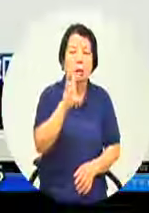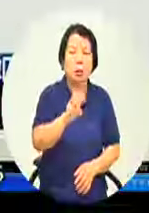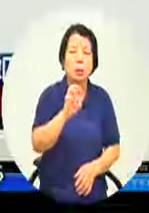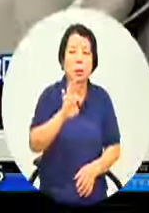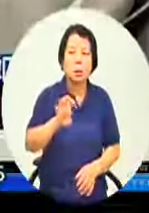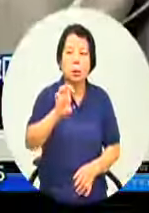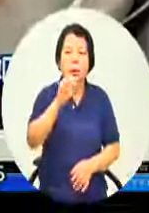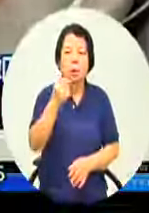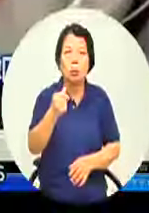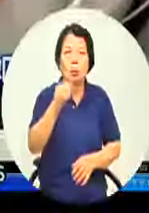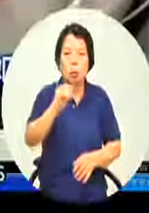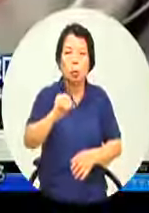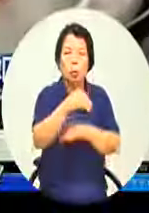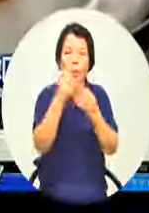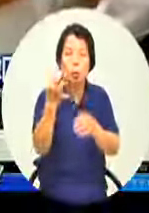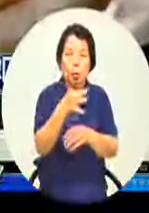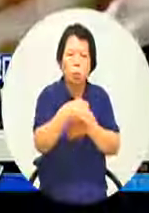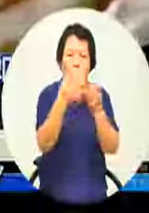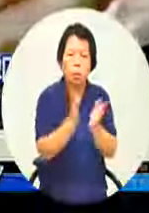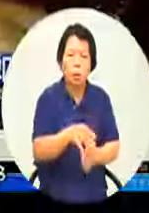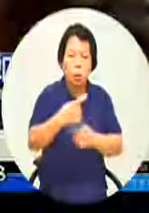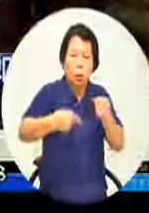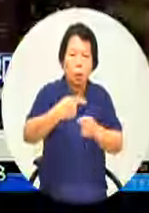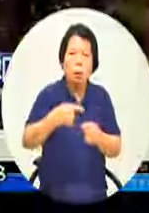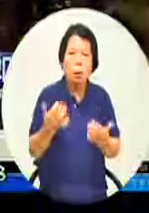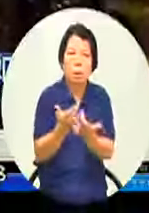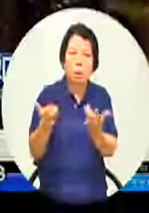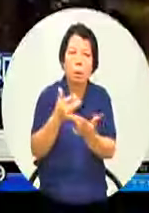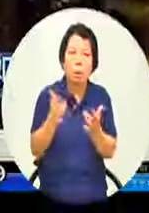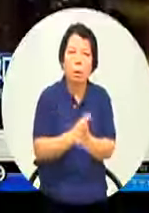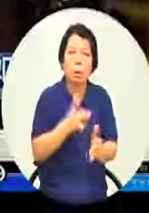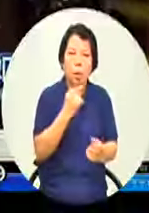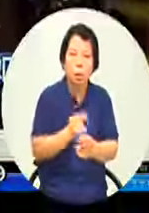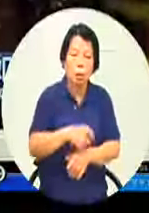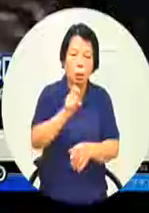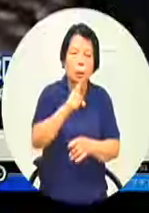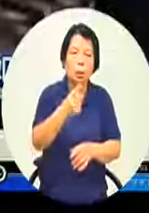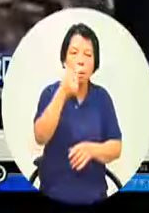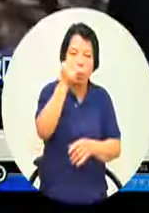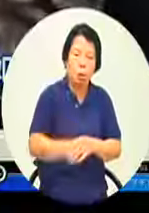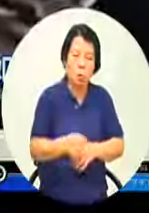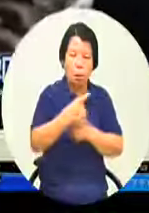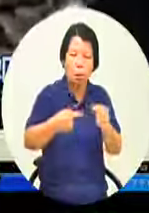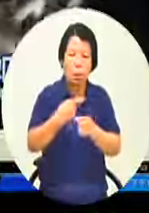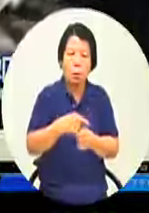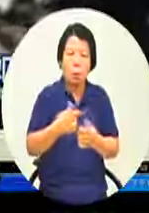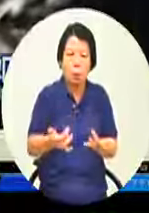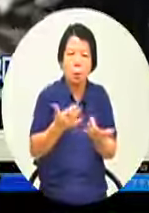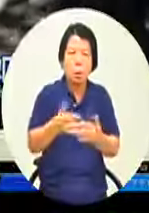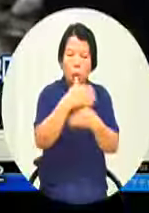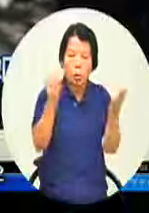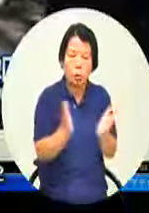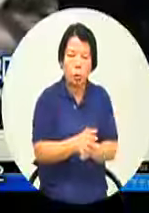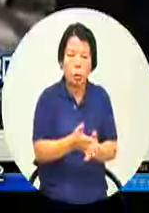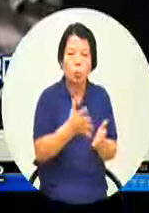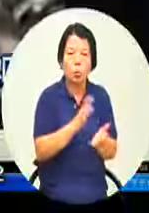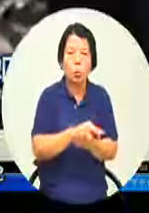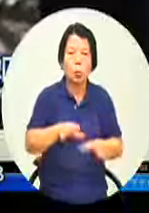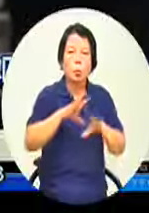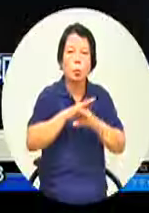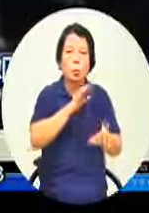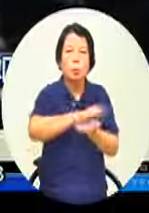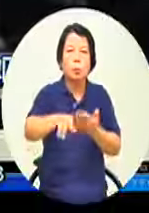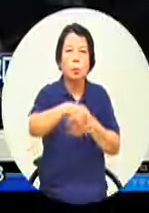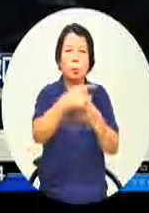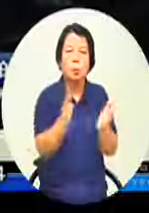350公顷，年产量3600公吨，一年更可创造11亿年产值，如今全军覆没，渔民欲